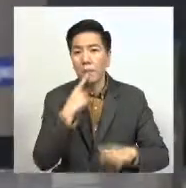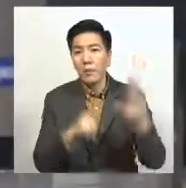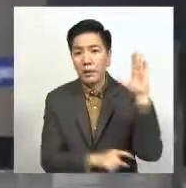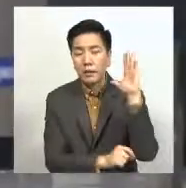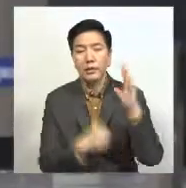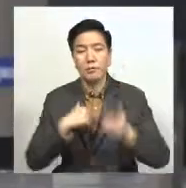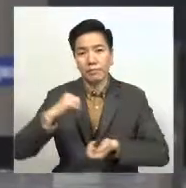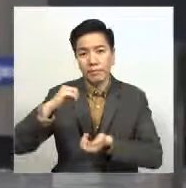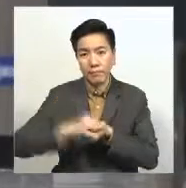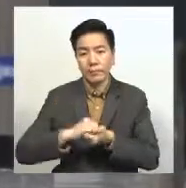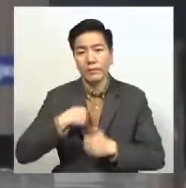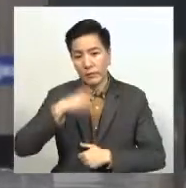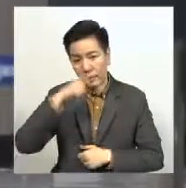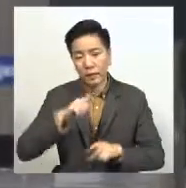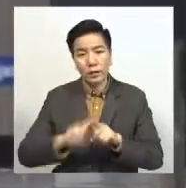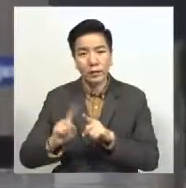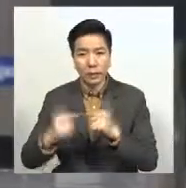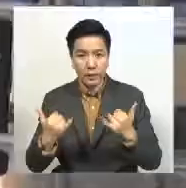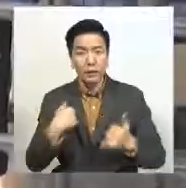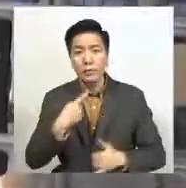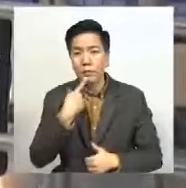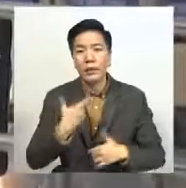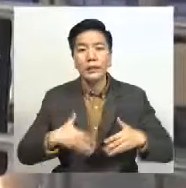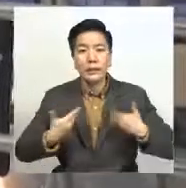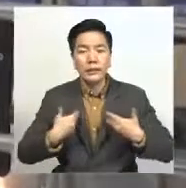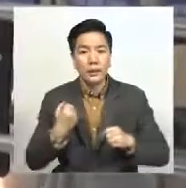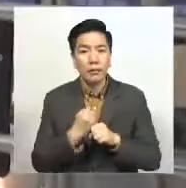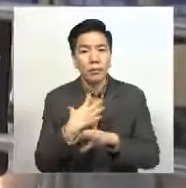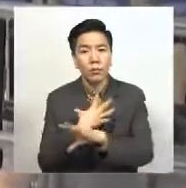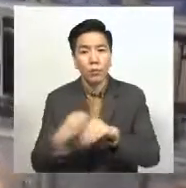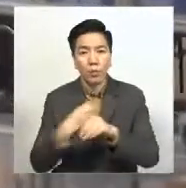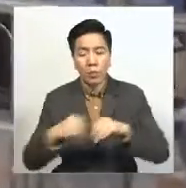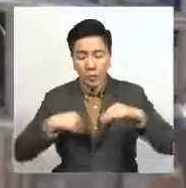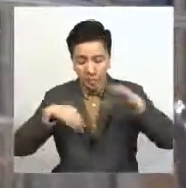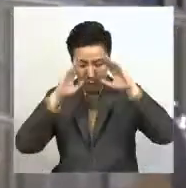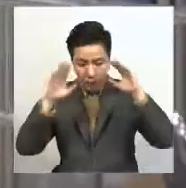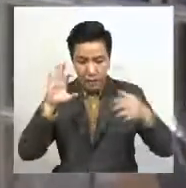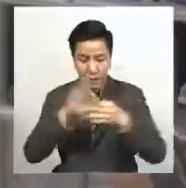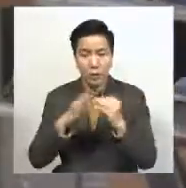ร์พร้อมกระชับความร่วมมือกับไทยในทุกมิติแล้วก็ยินดีแลกเปลี่ยนความรู้และประสบการณ์ด้าน